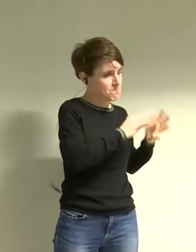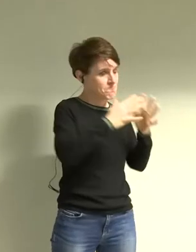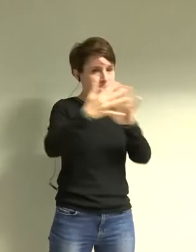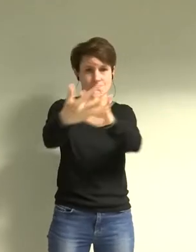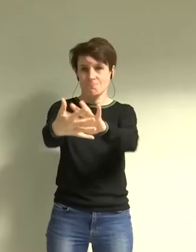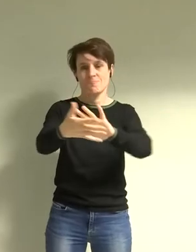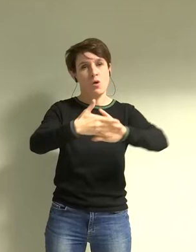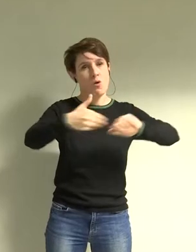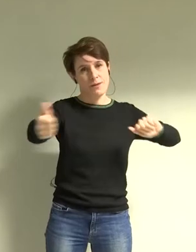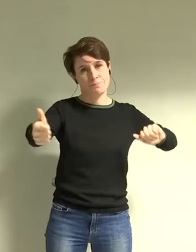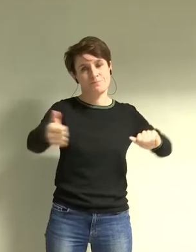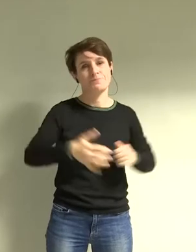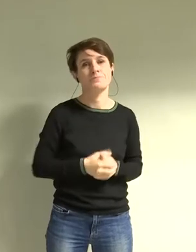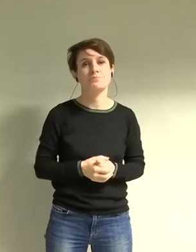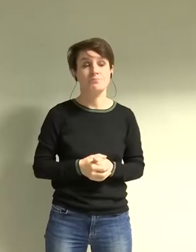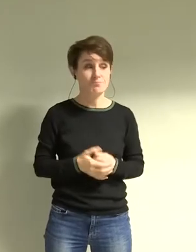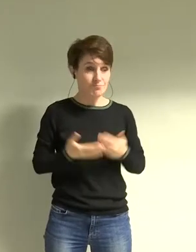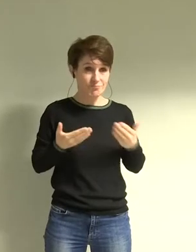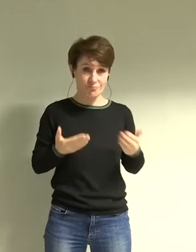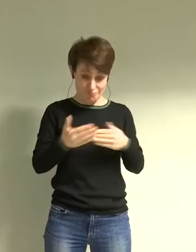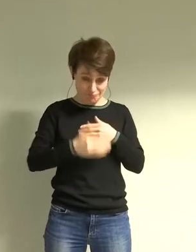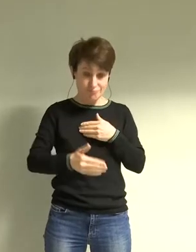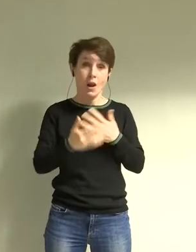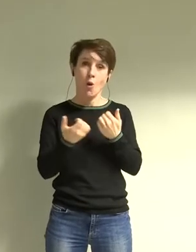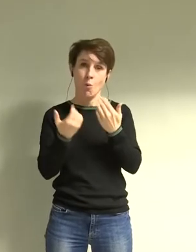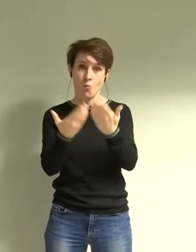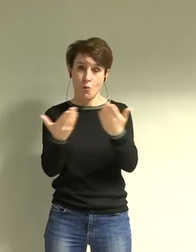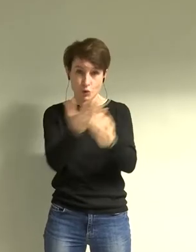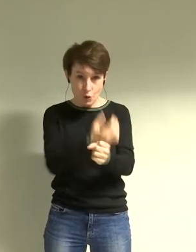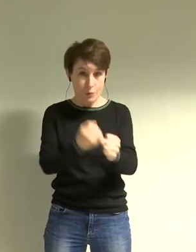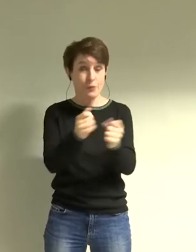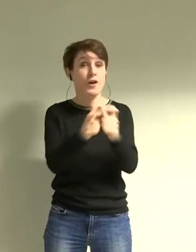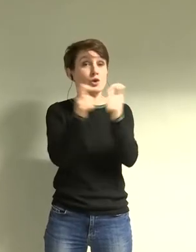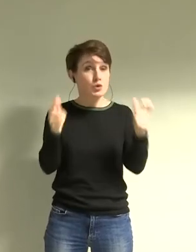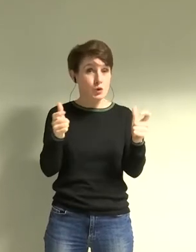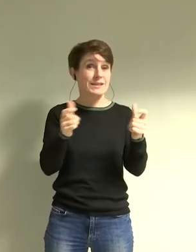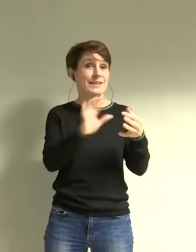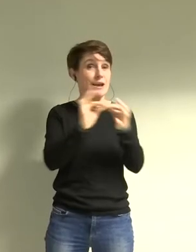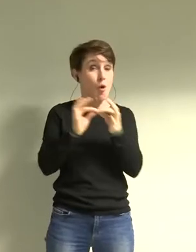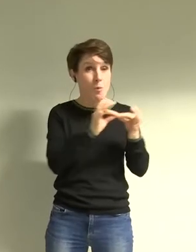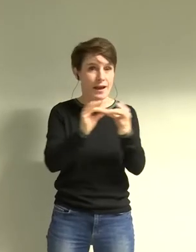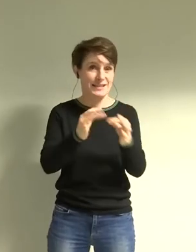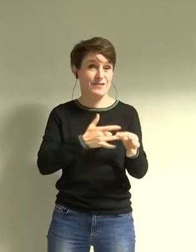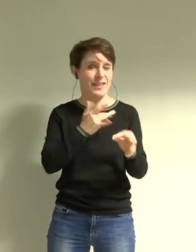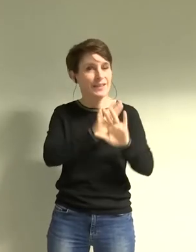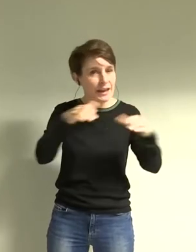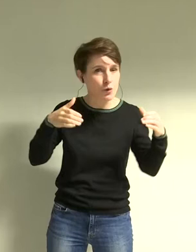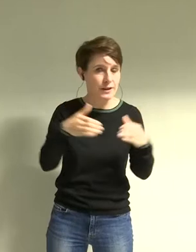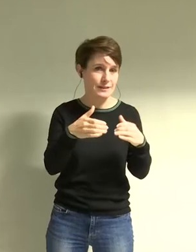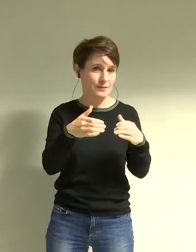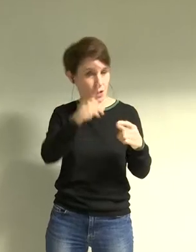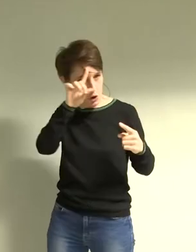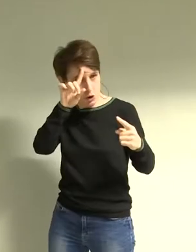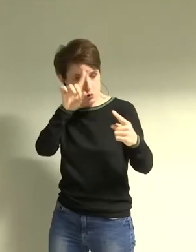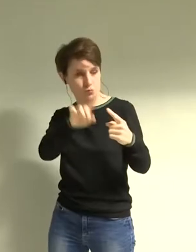ce jour nous vous proposons donc la création d'une société coopérative d'intérêt collectif ayant vocation